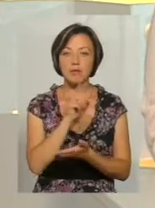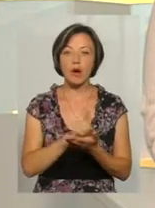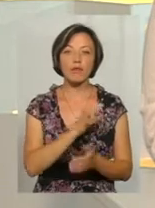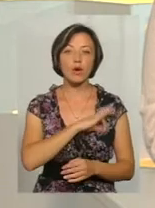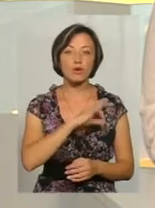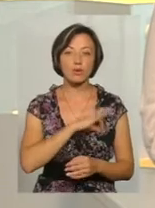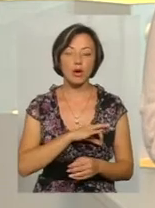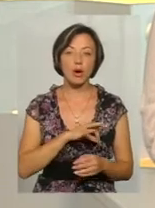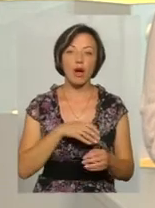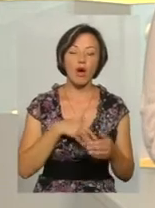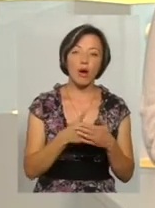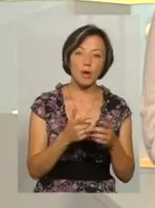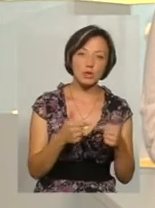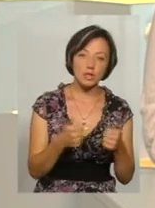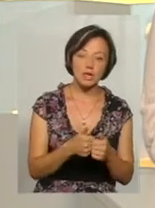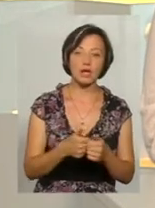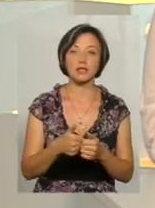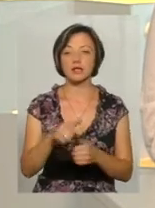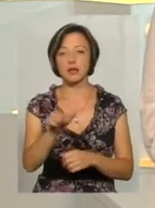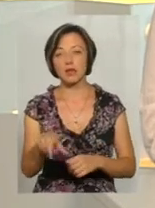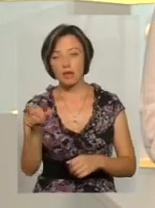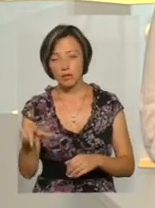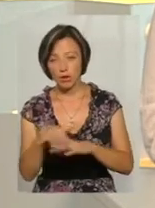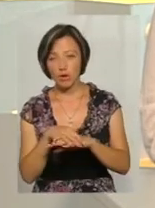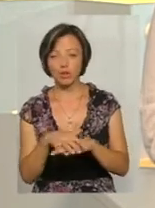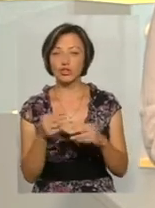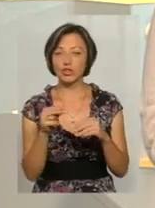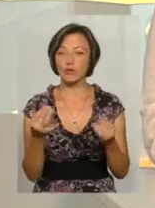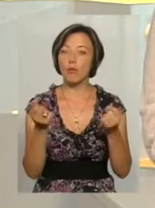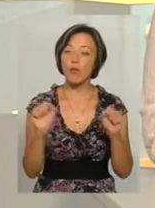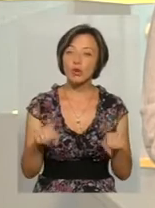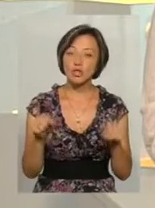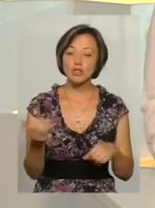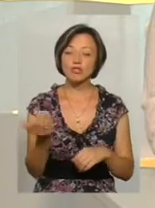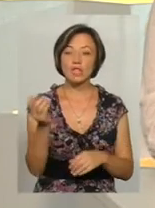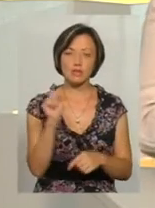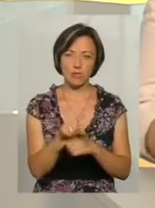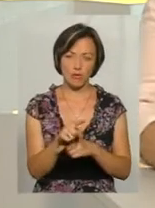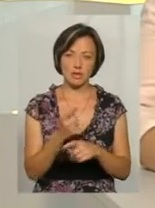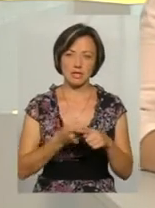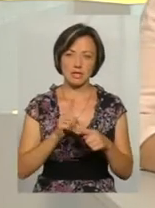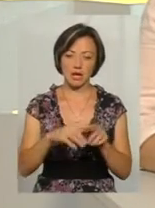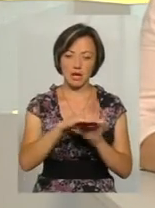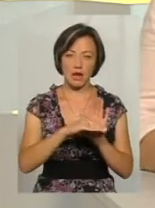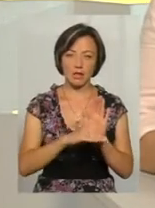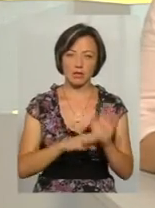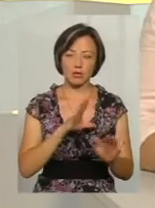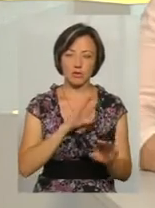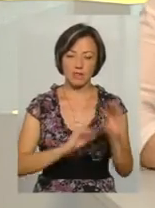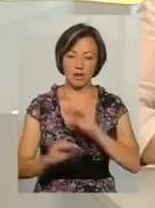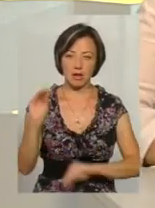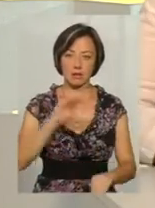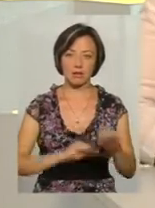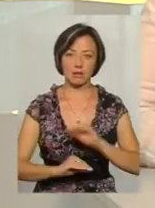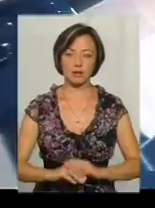використовувати громадські організації, активісти? І чи, можливо, на чиє замовлення цей рейтинг був